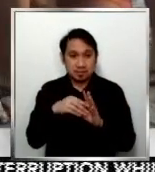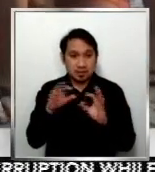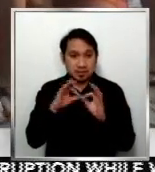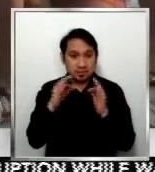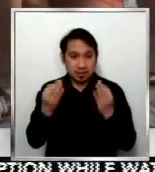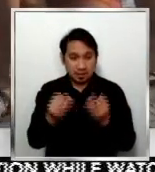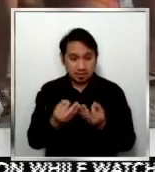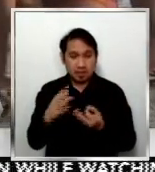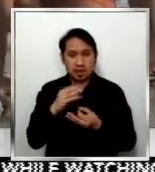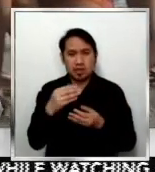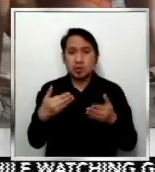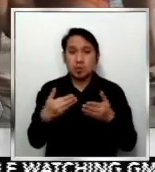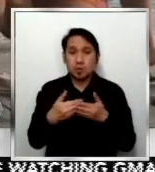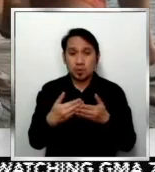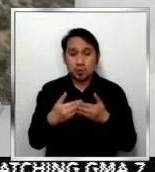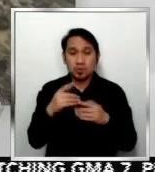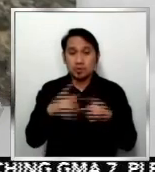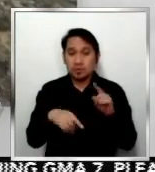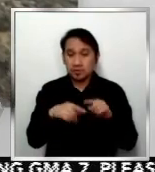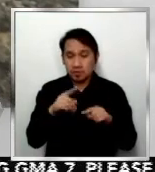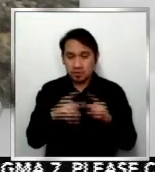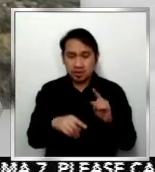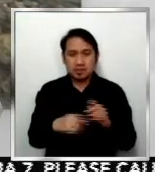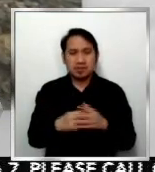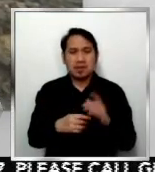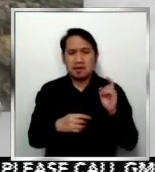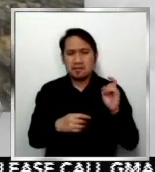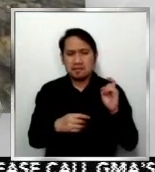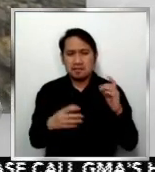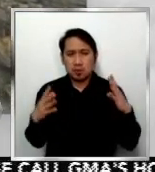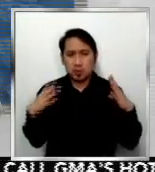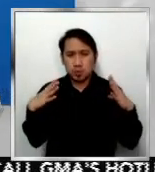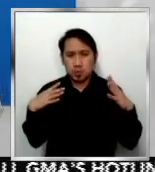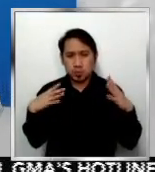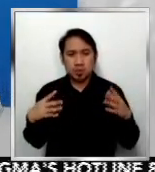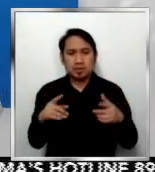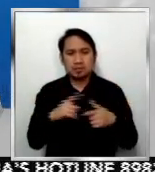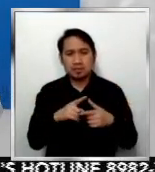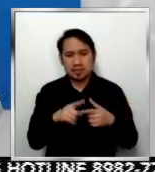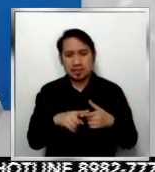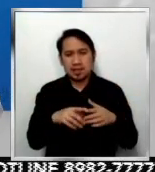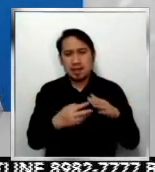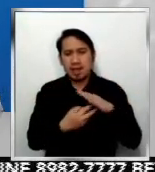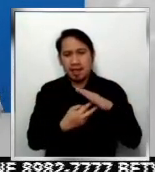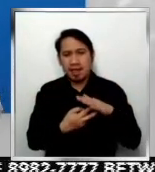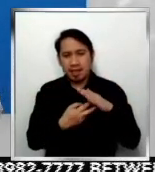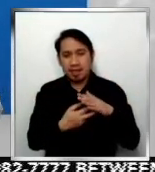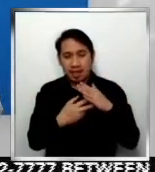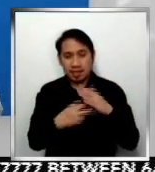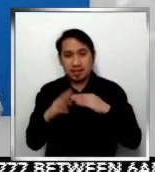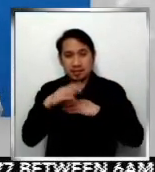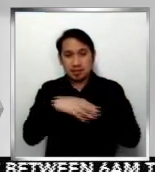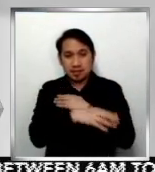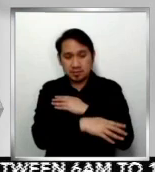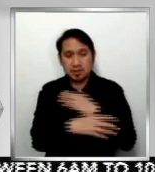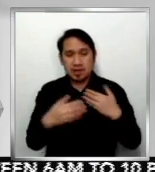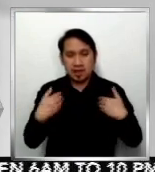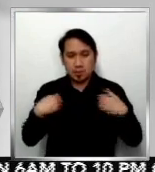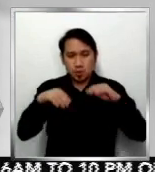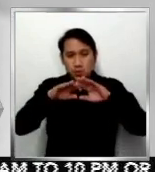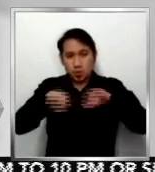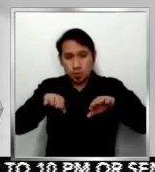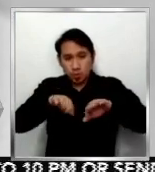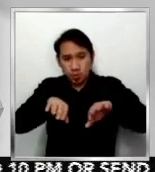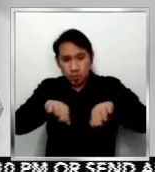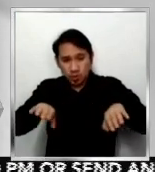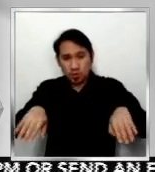kaibigan, sinulit nila ang quick getaway at bukod sa pagtambay sa beach, nag-underwater scuba diving din sila. 10 years old pa